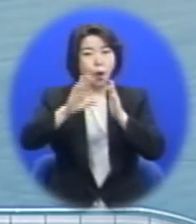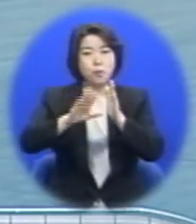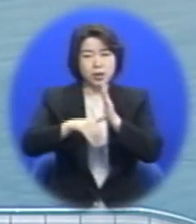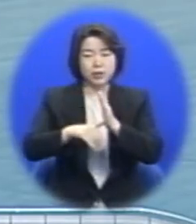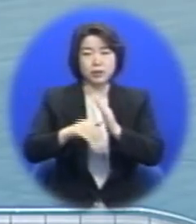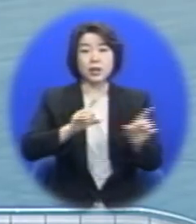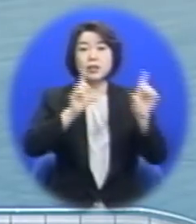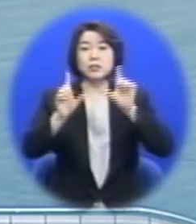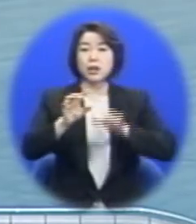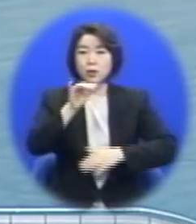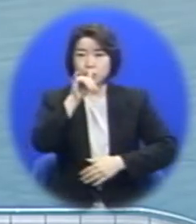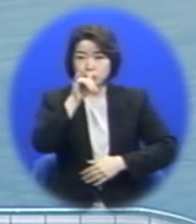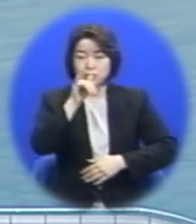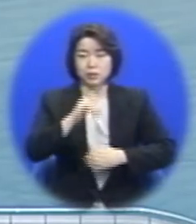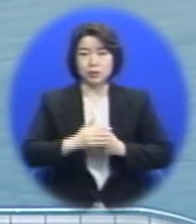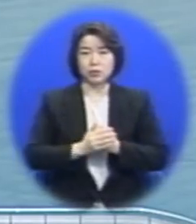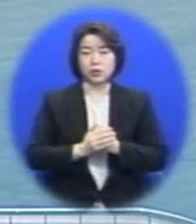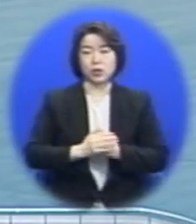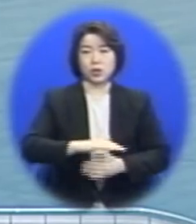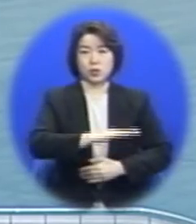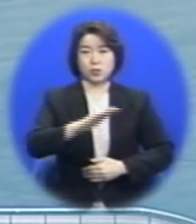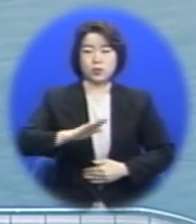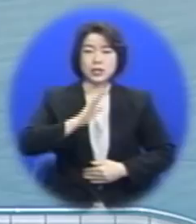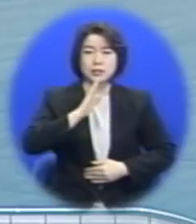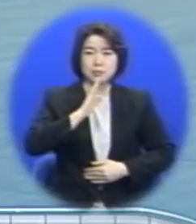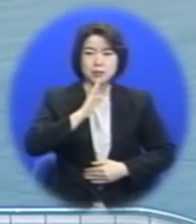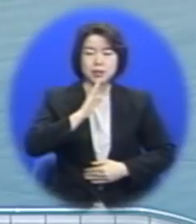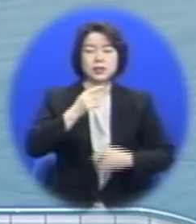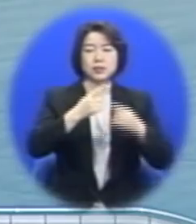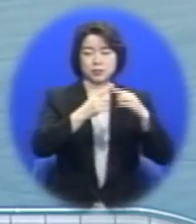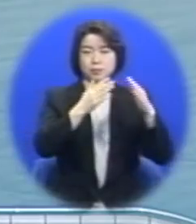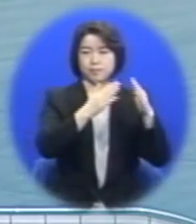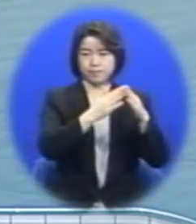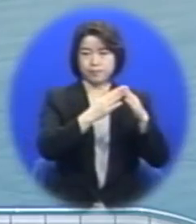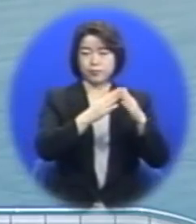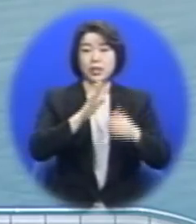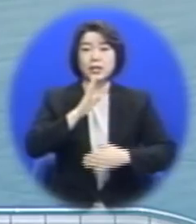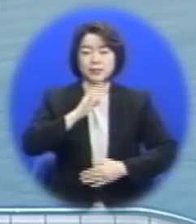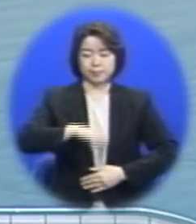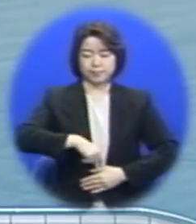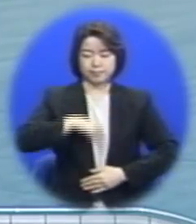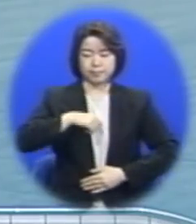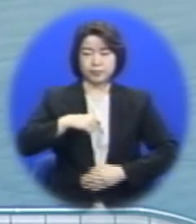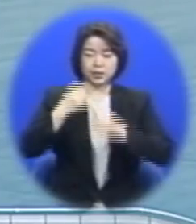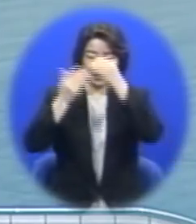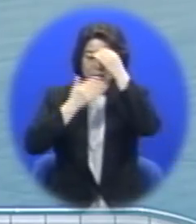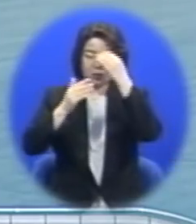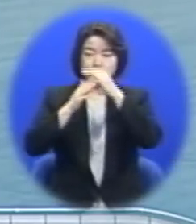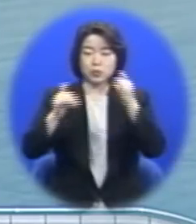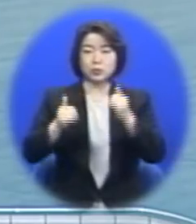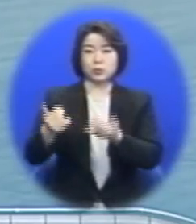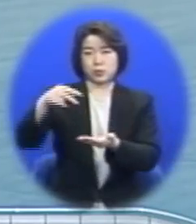살고 있는데 우리는 정말 참 교회요, 진정한 성도로서 서야 합니다.